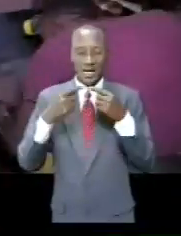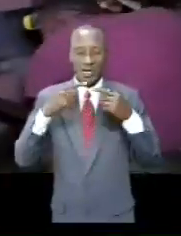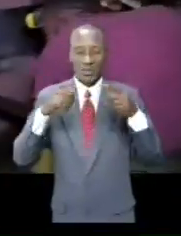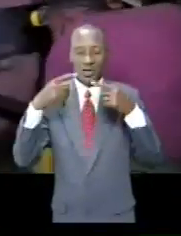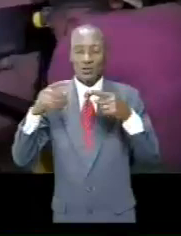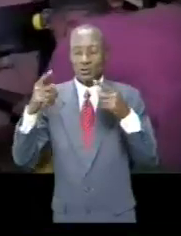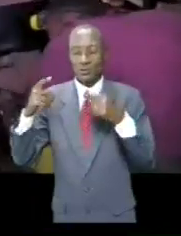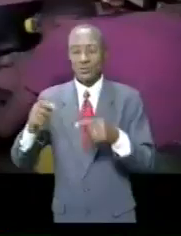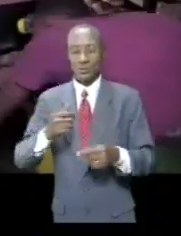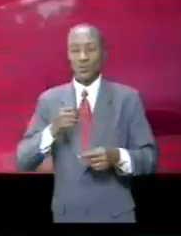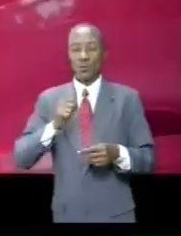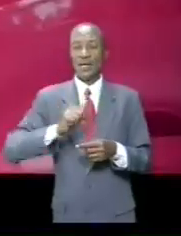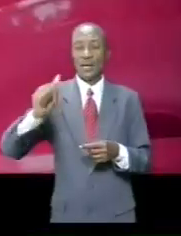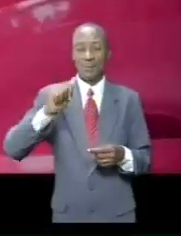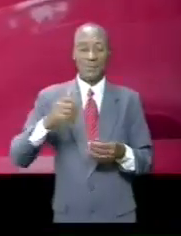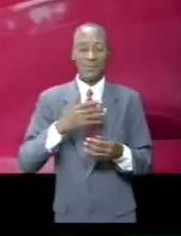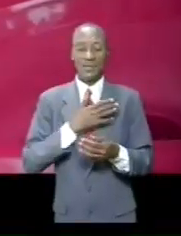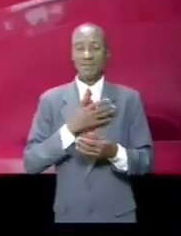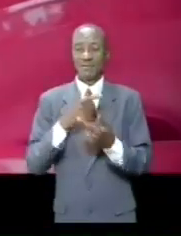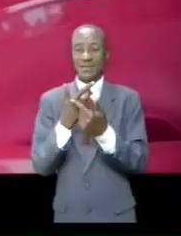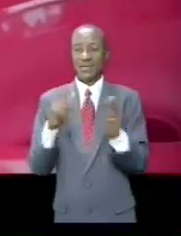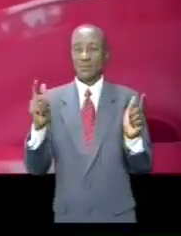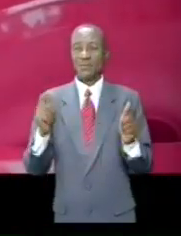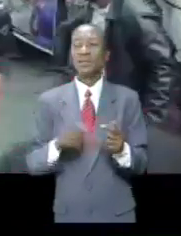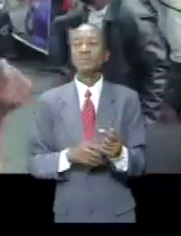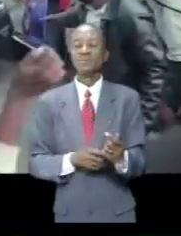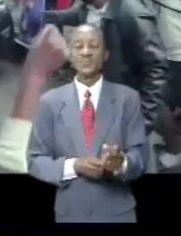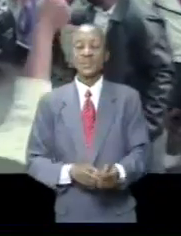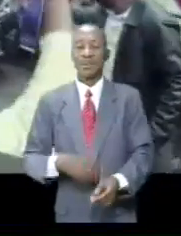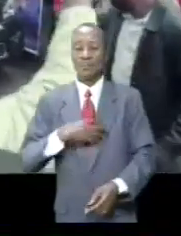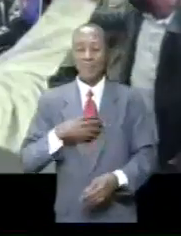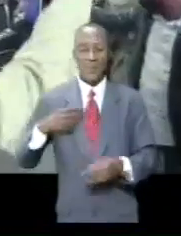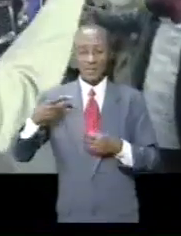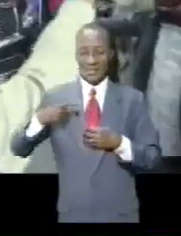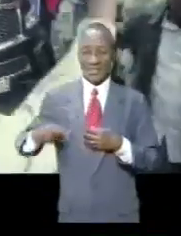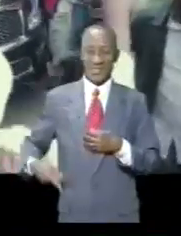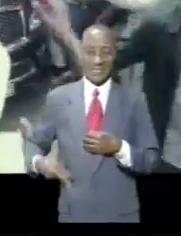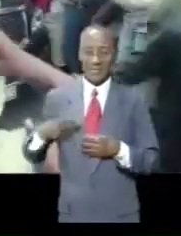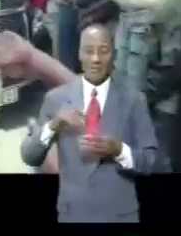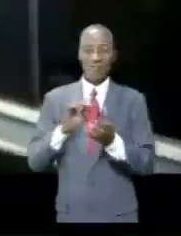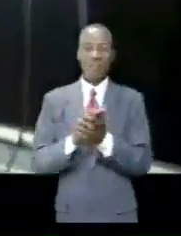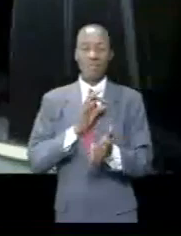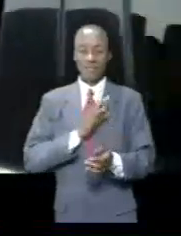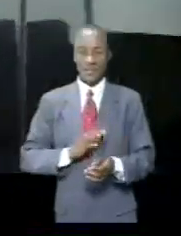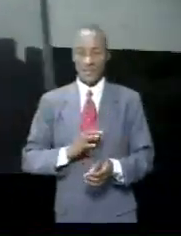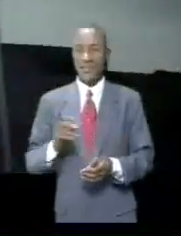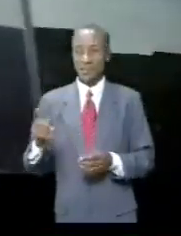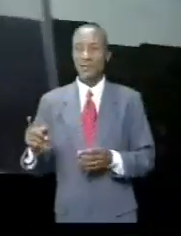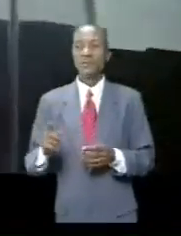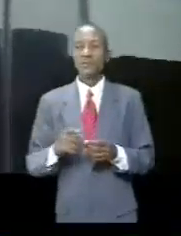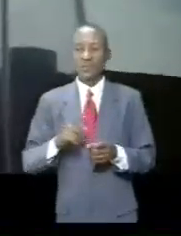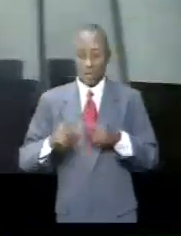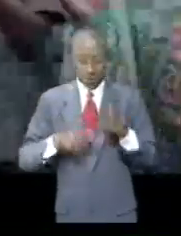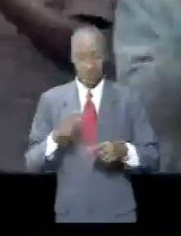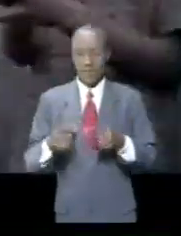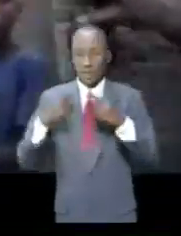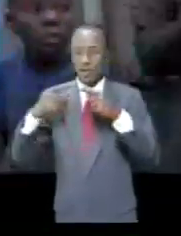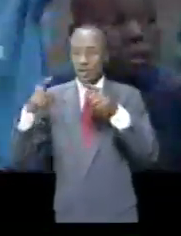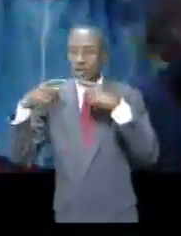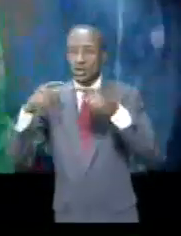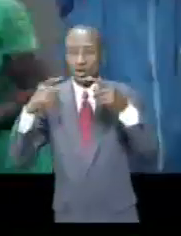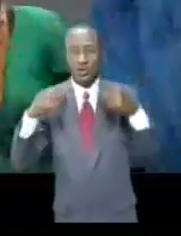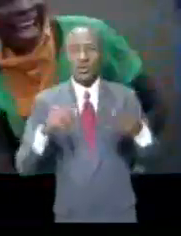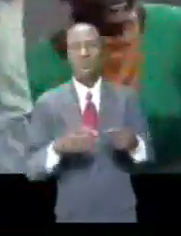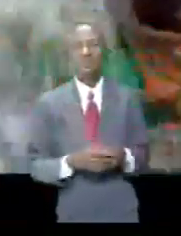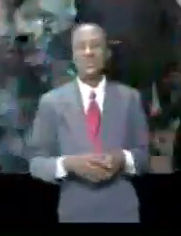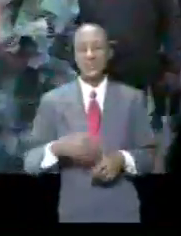dame de la République en collaboration avec RTL RDC. Pour la seconde étape de sa tournée, Denise Nyakiru Tshisekedi